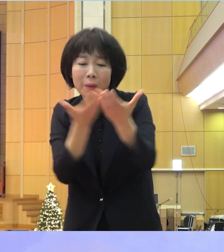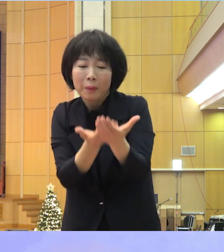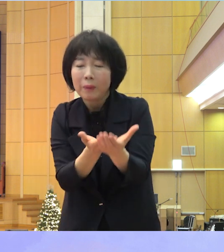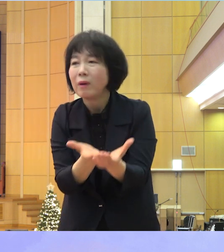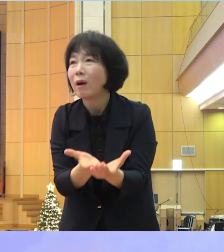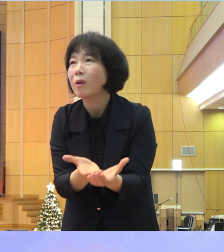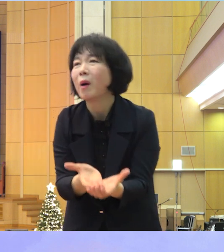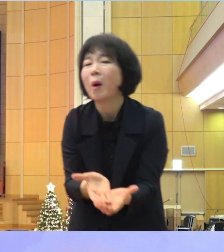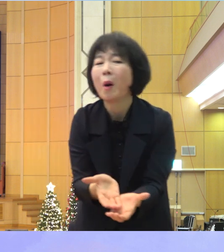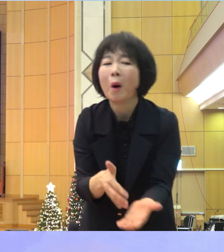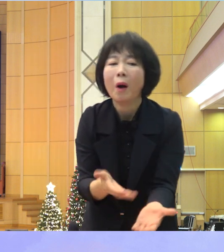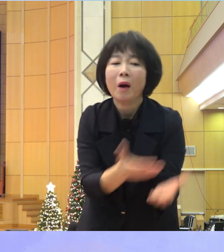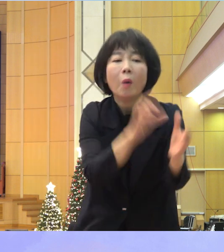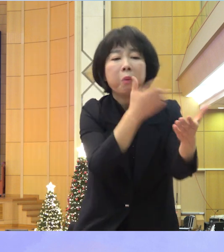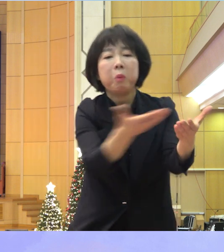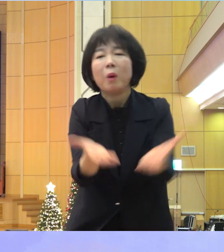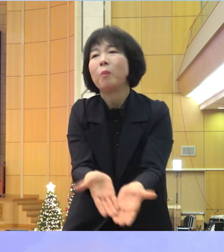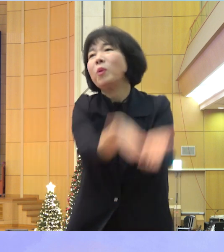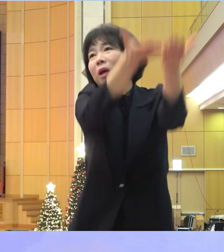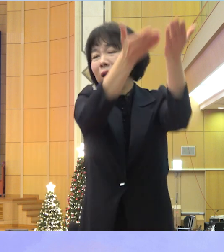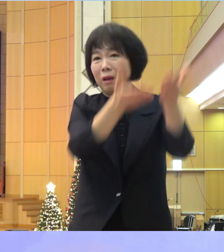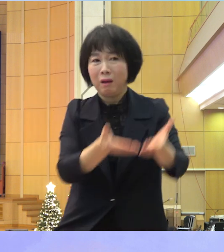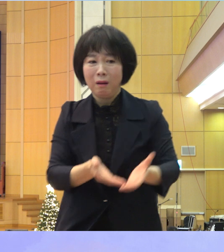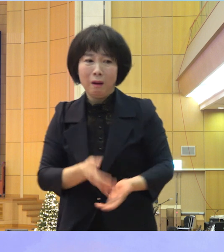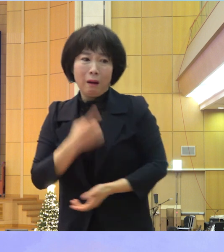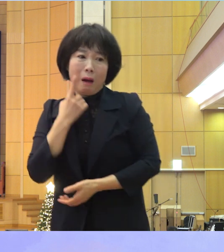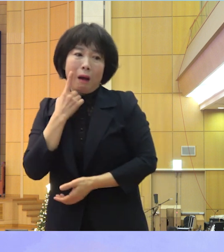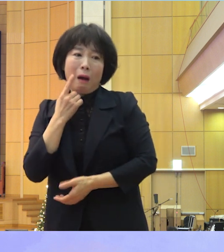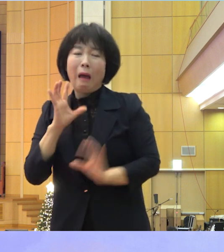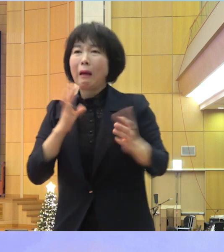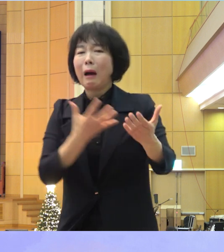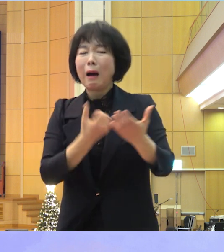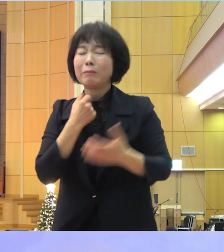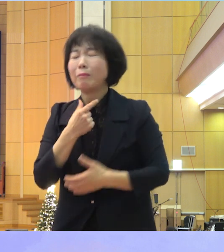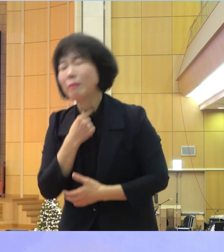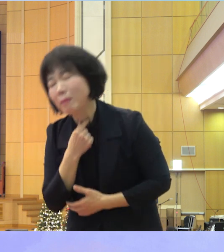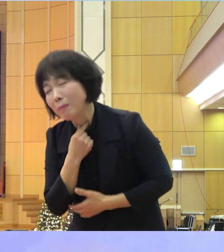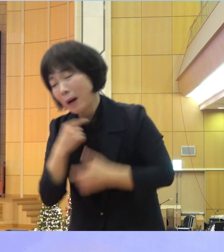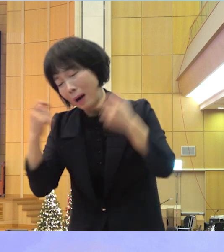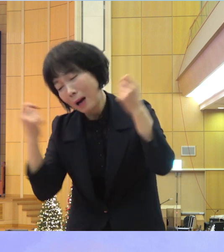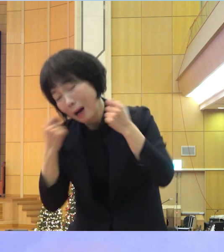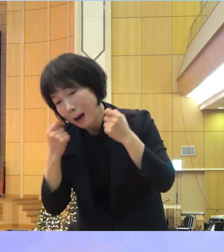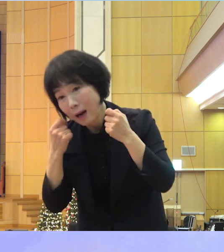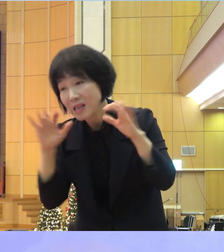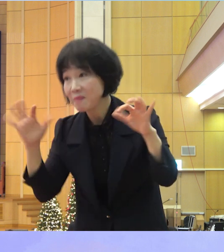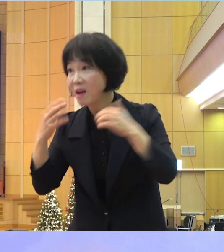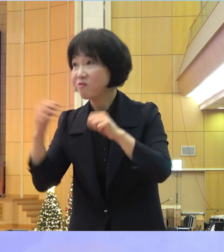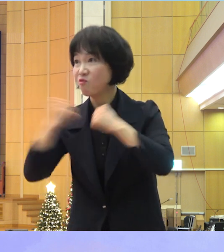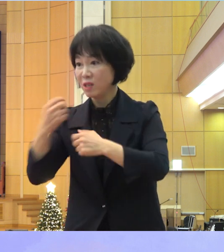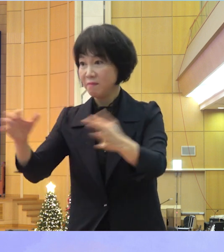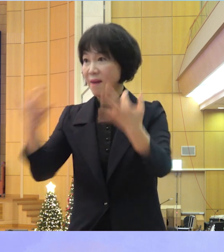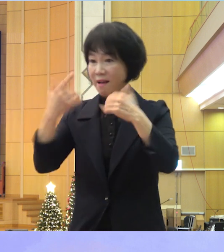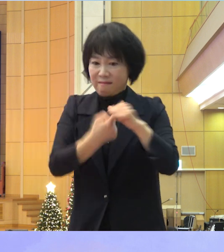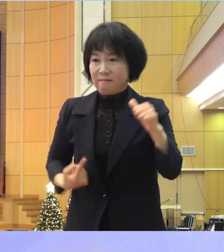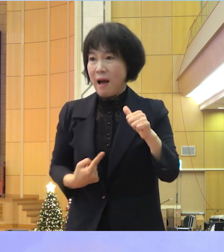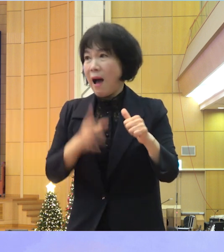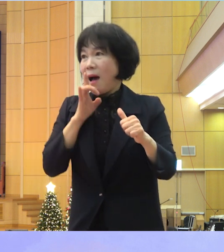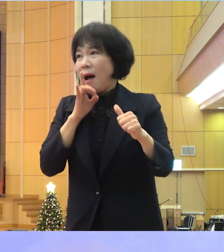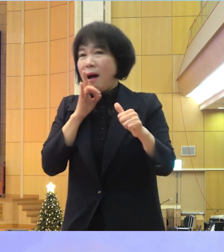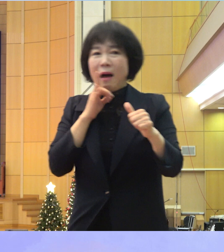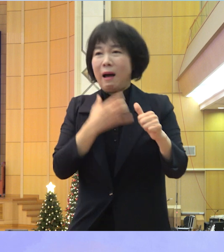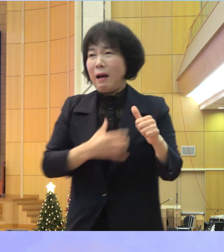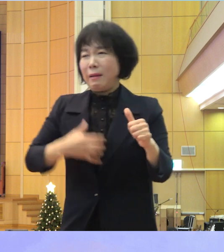바로 왕이 보낸 군사들에게 비참하게 목베임을 당하고 피 흘리고 죽는 꼴을 내가 어떻게 보냐.